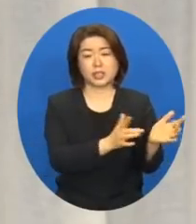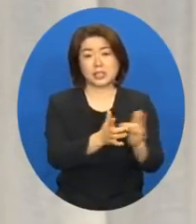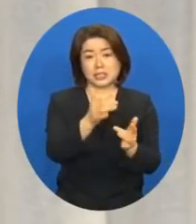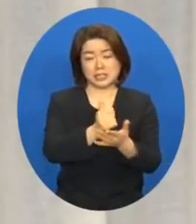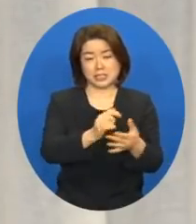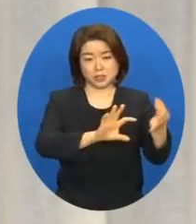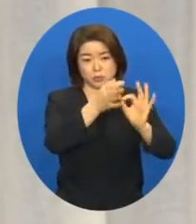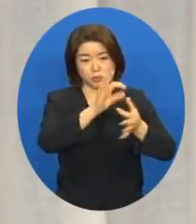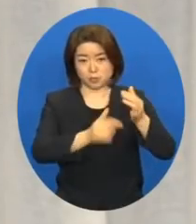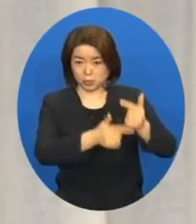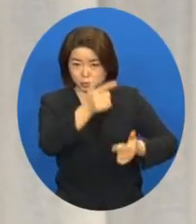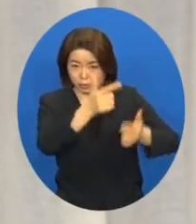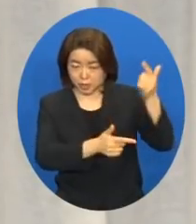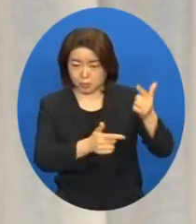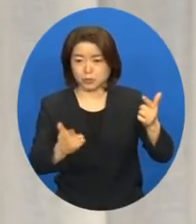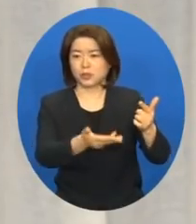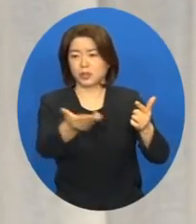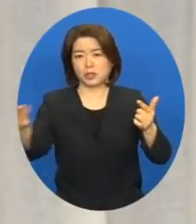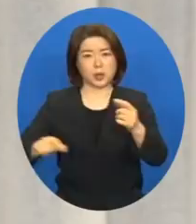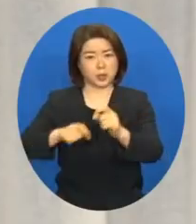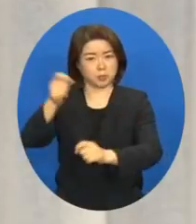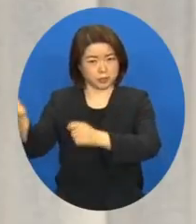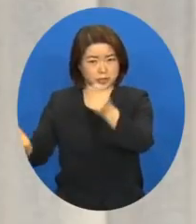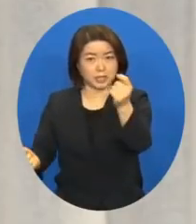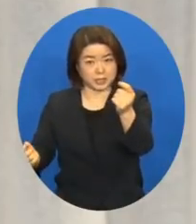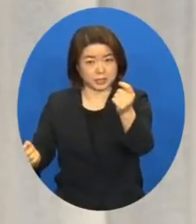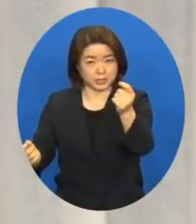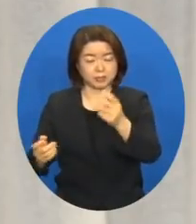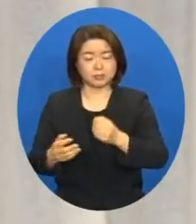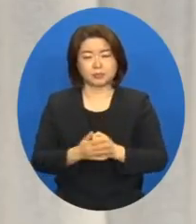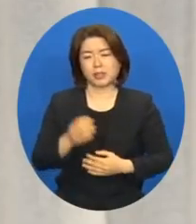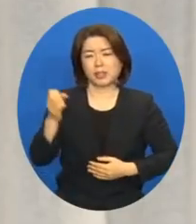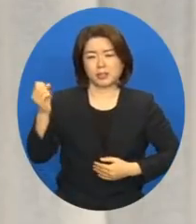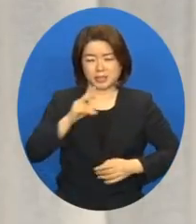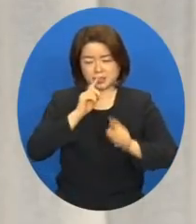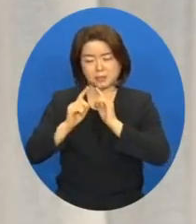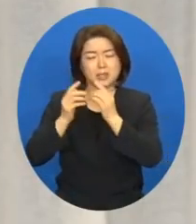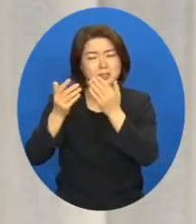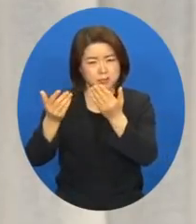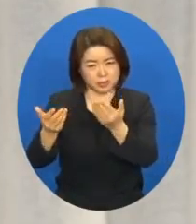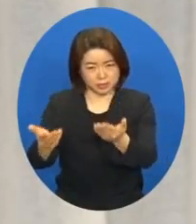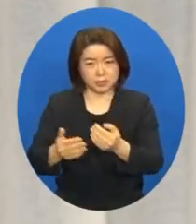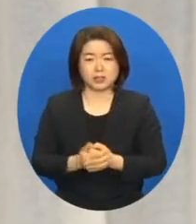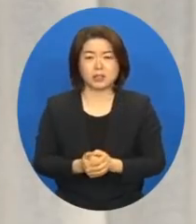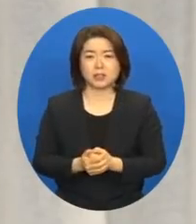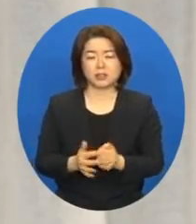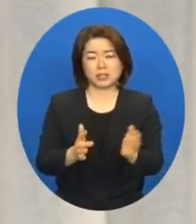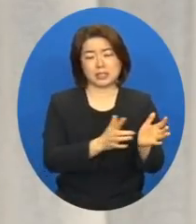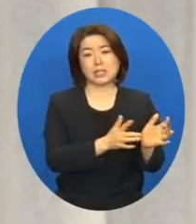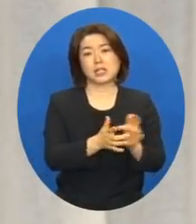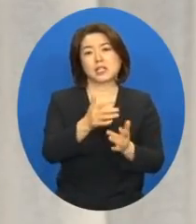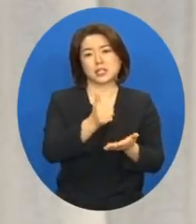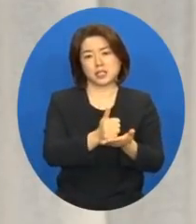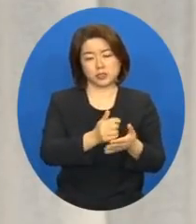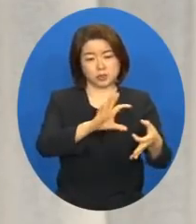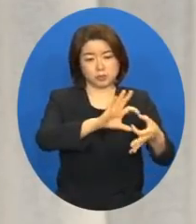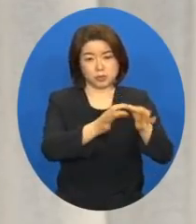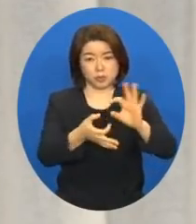포도나무고 여러분은 가지이십니다. 다시 말씀드리고 싶어요. 예수님은